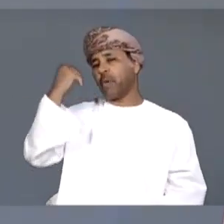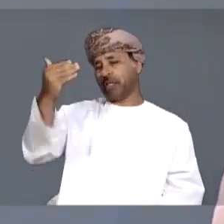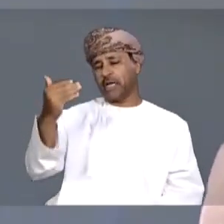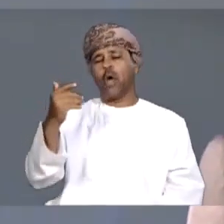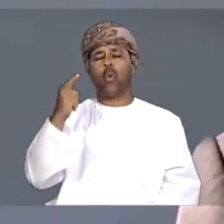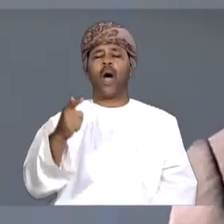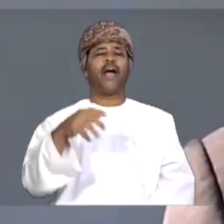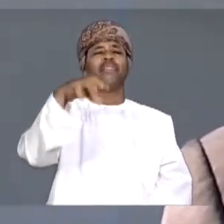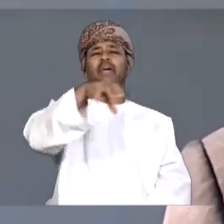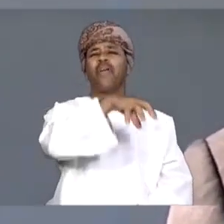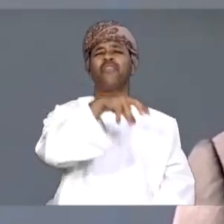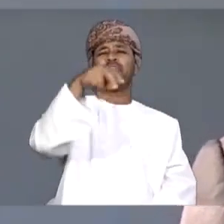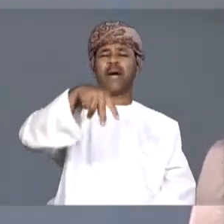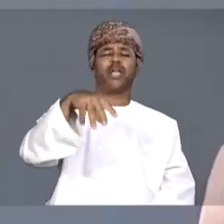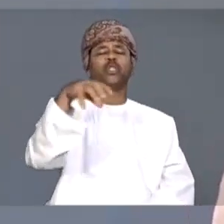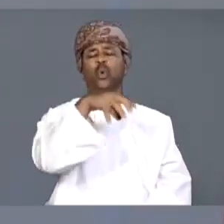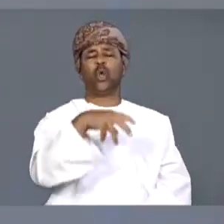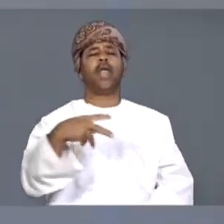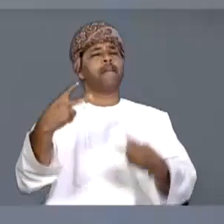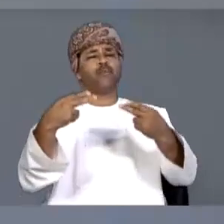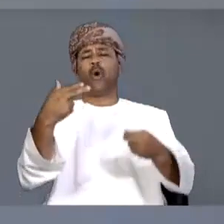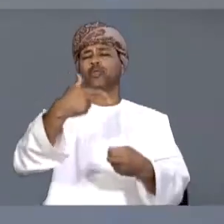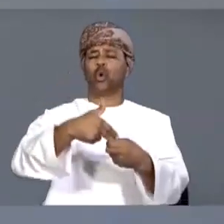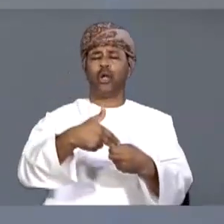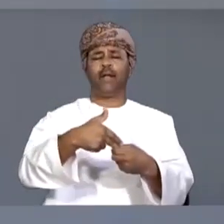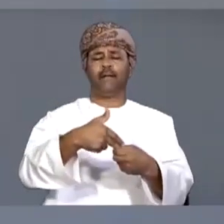إعفاء 8 دول من الحظر النفطي.